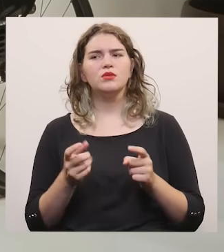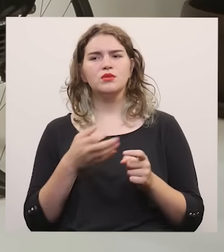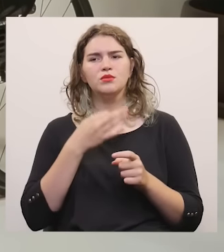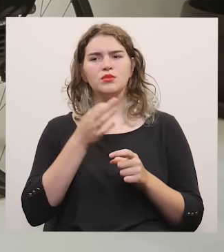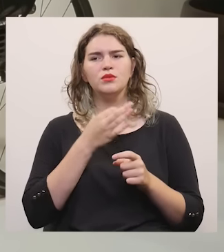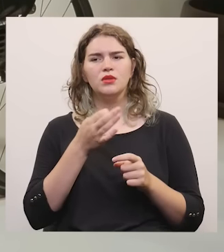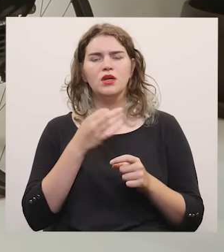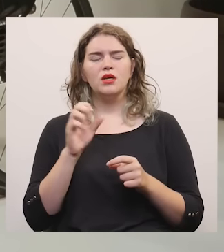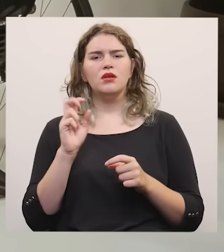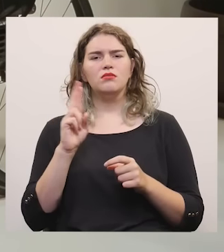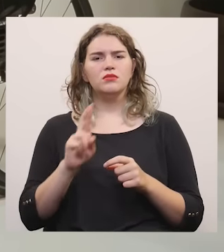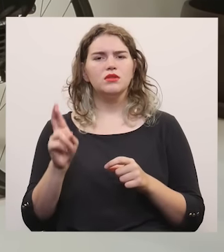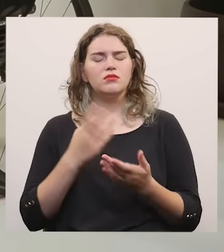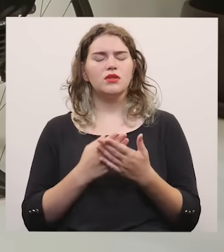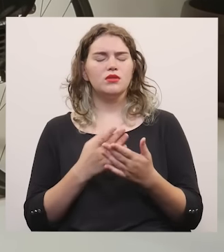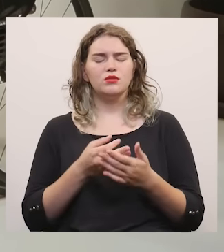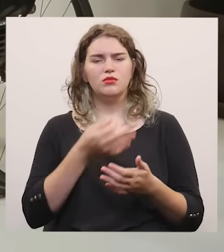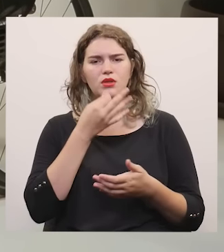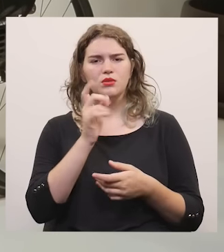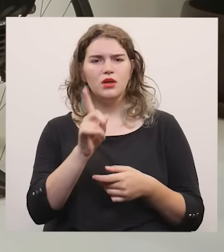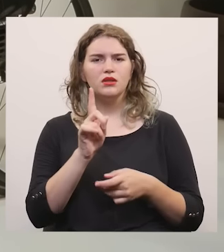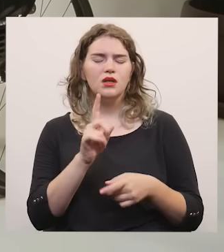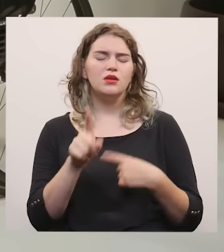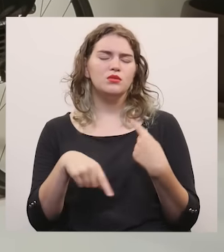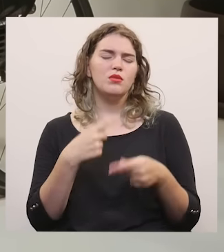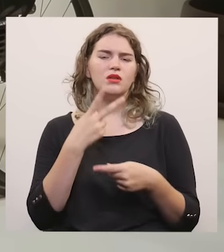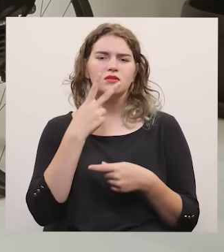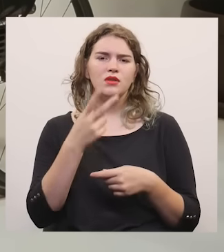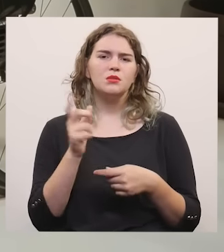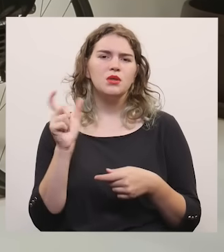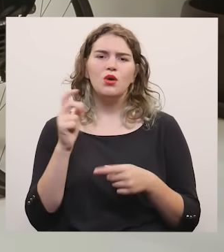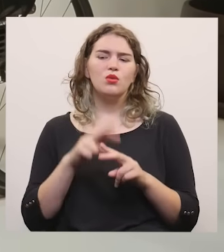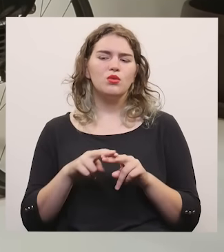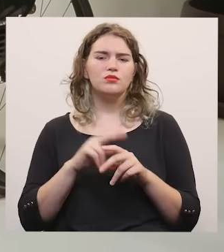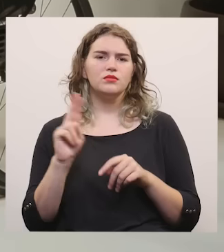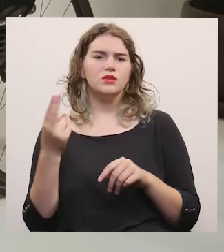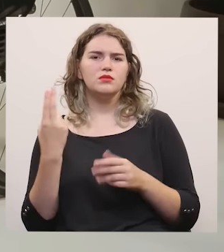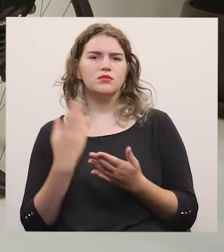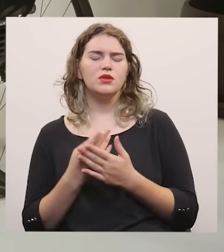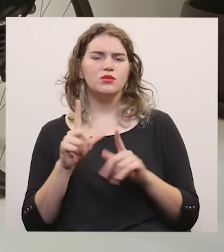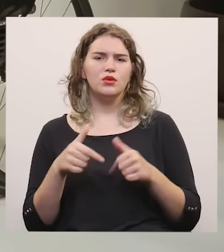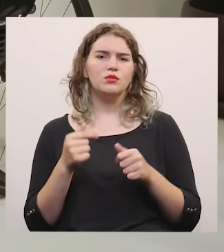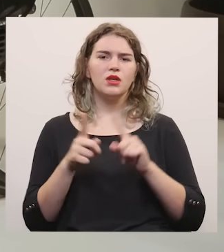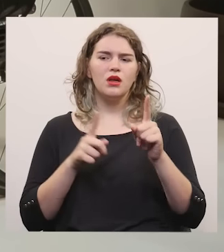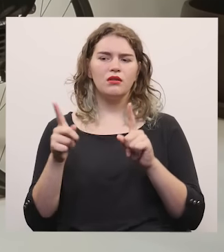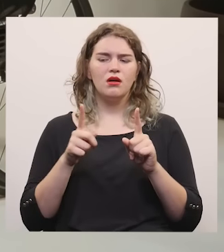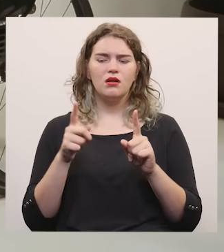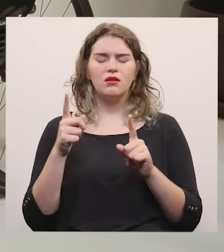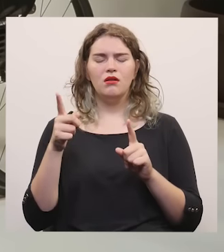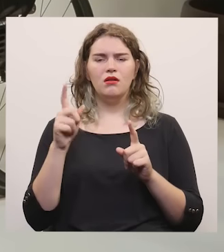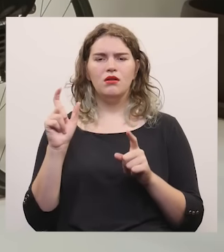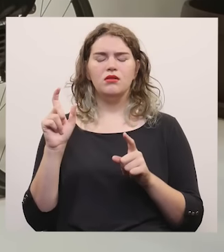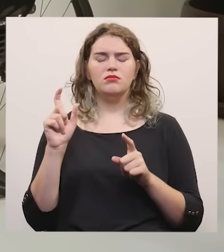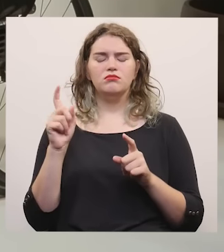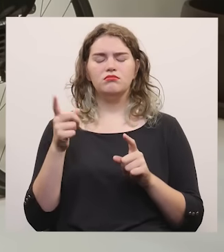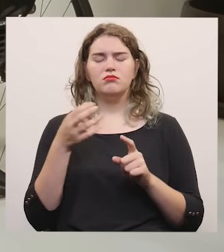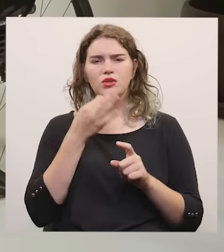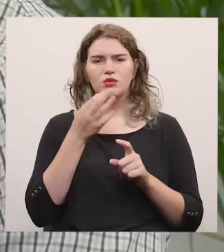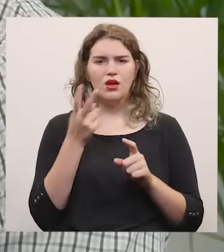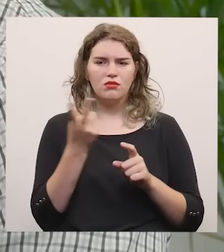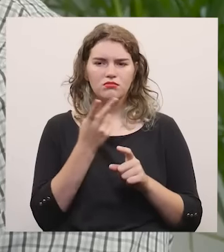fă-ne o recapitulare a mărturiei tale și apoi să vedem Claudia cum s-a întors la Domnul, cu toate că mărturia voastră a fost împreună.